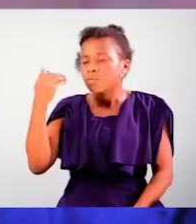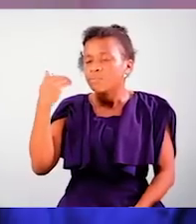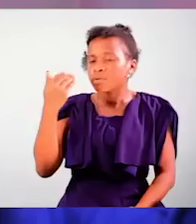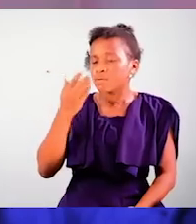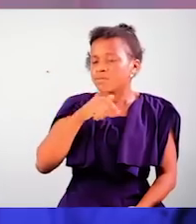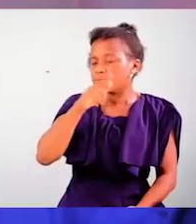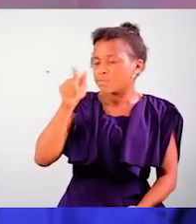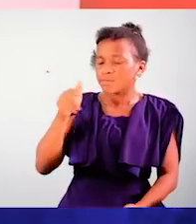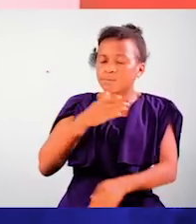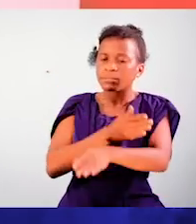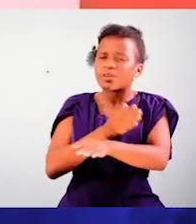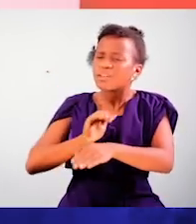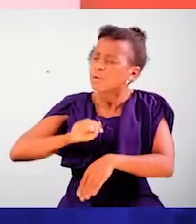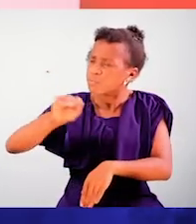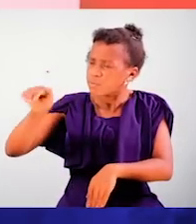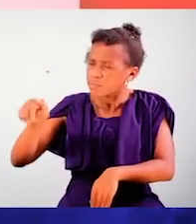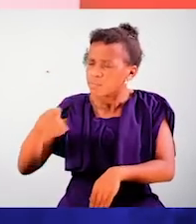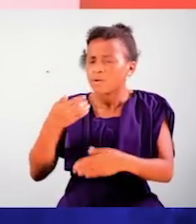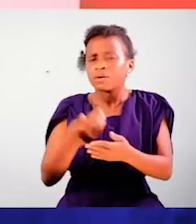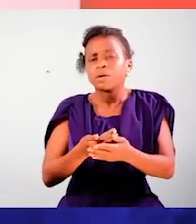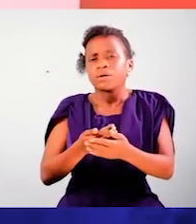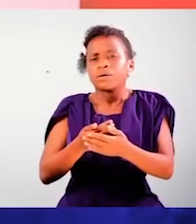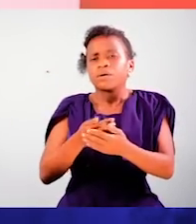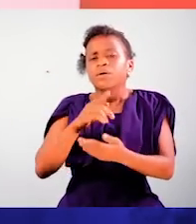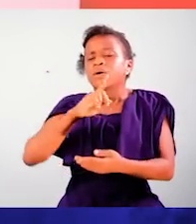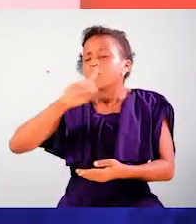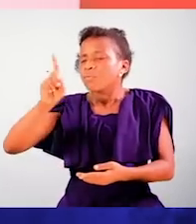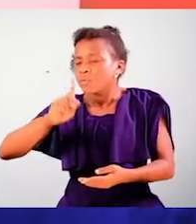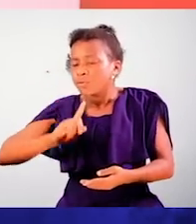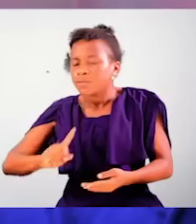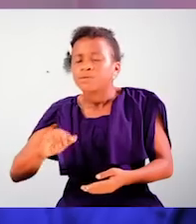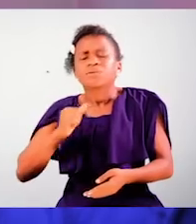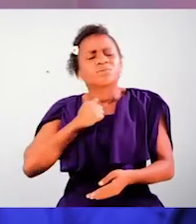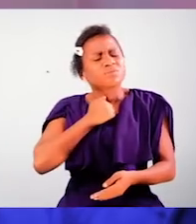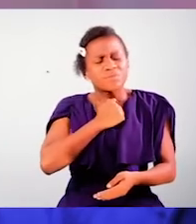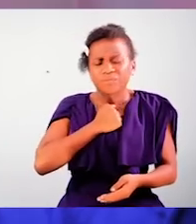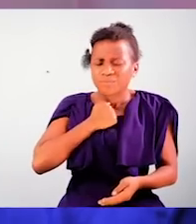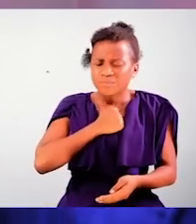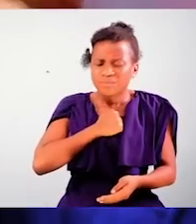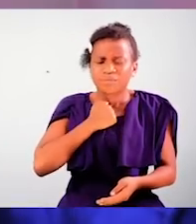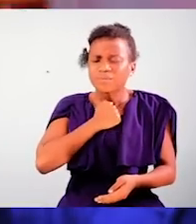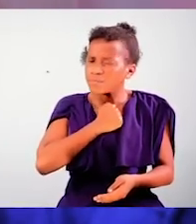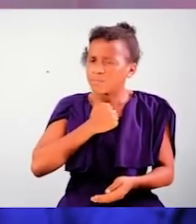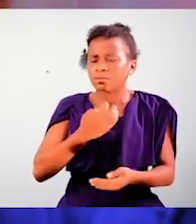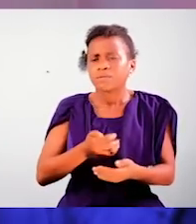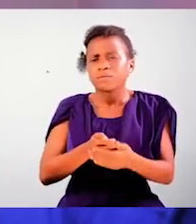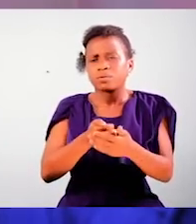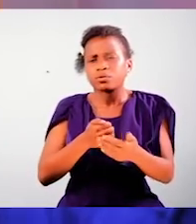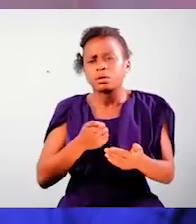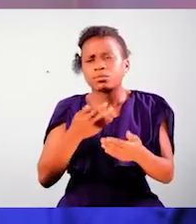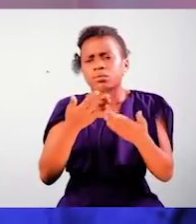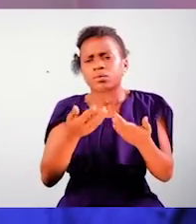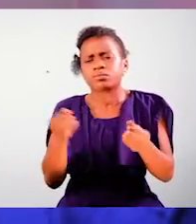huku mtaani hali ni mbaya sana. Wanaposikia kodi zao, wanaposikia wanaichangia serikali maduka haya nini